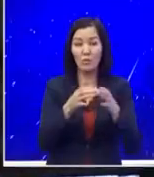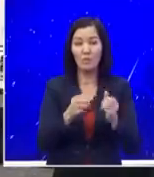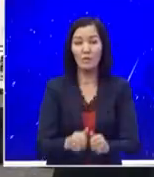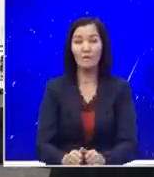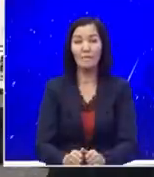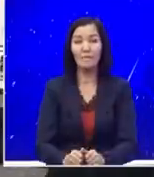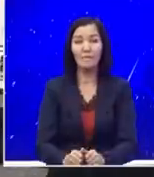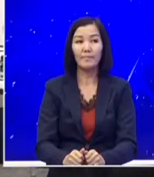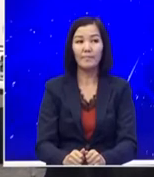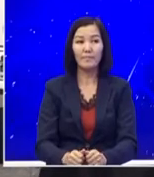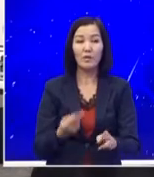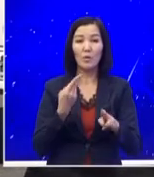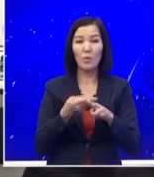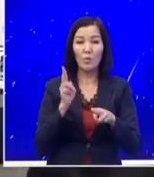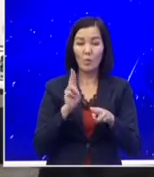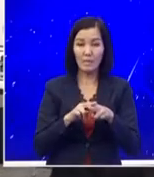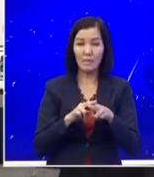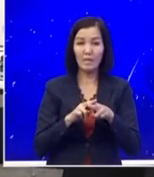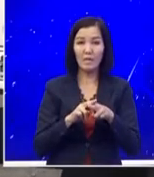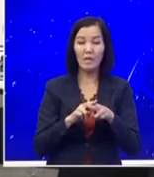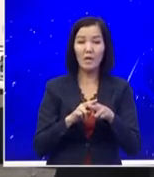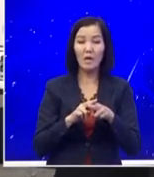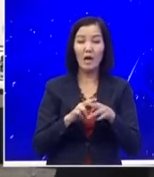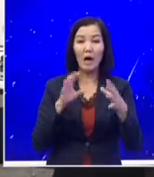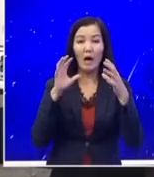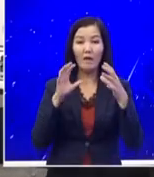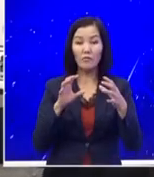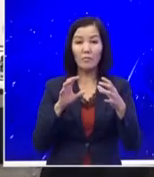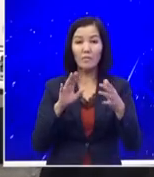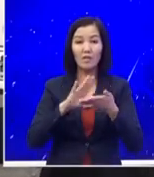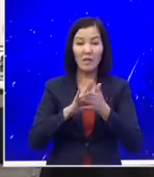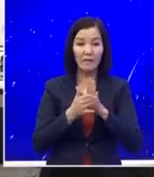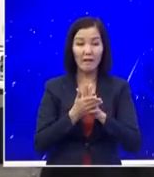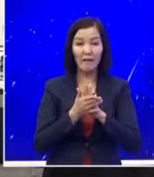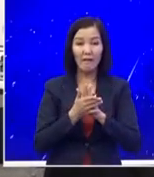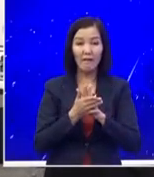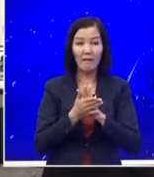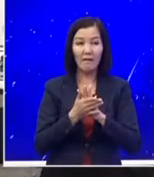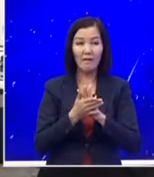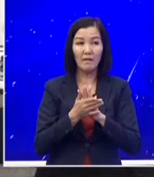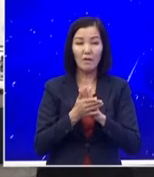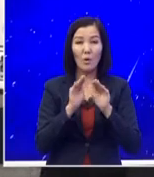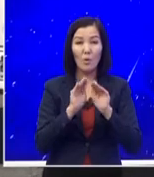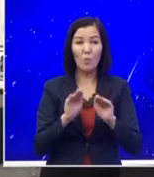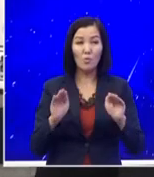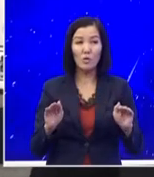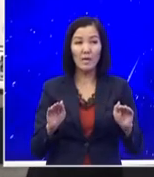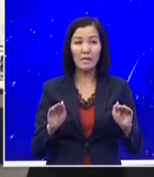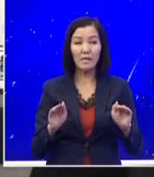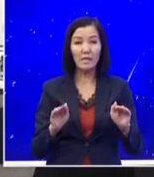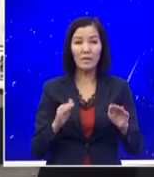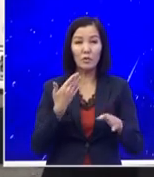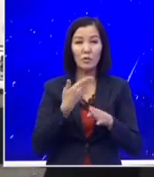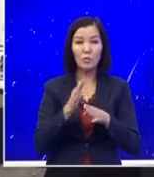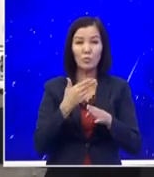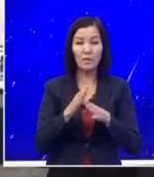өкілдері. Осы біздің жүргізген жағдайымызбен мына оқушылардың жаңағы субсидиясы